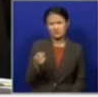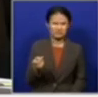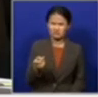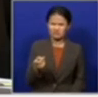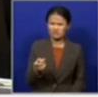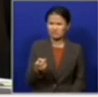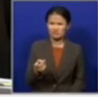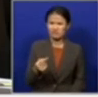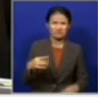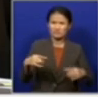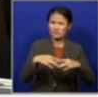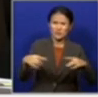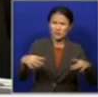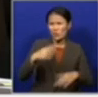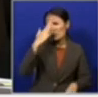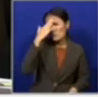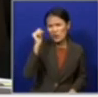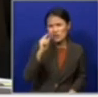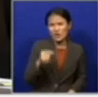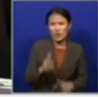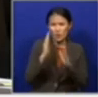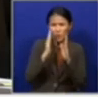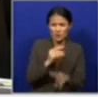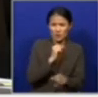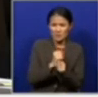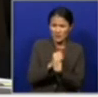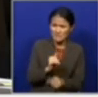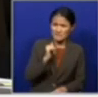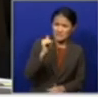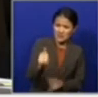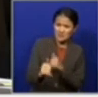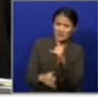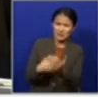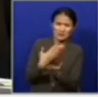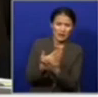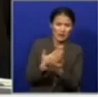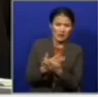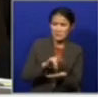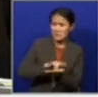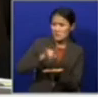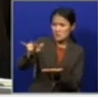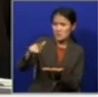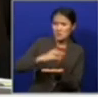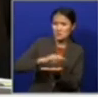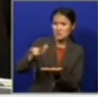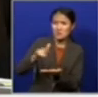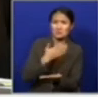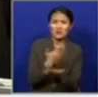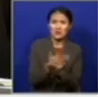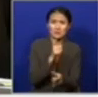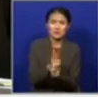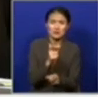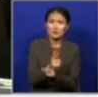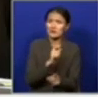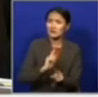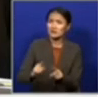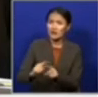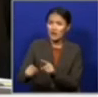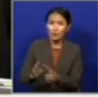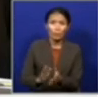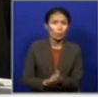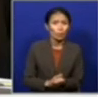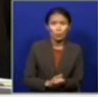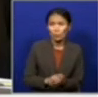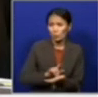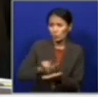าเพียงเพื่อหาคำตอบว่าความตกลง CPTPP ดีหรือไม่ดีต่อประเทศไทยเป็นการลงทุนทางทรัพยากรที่ไม่